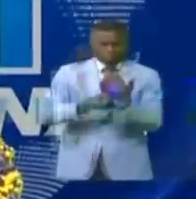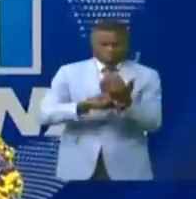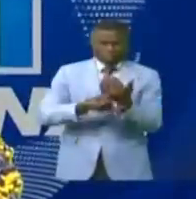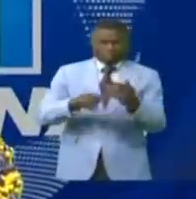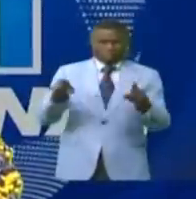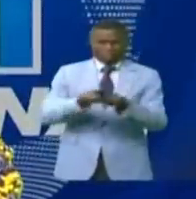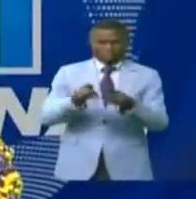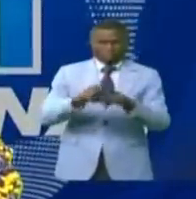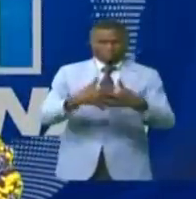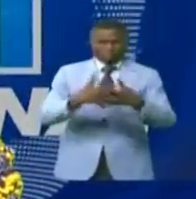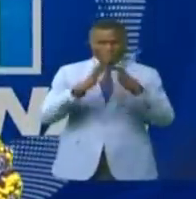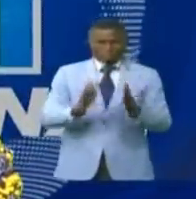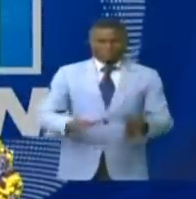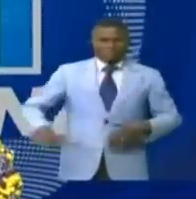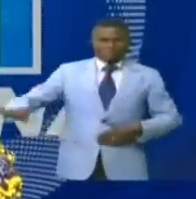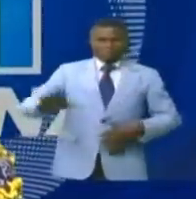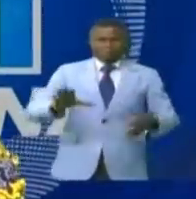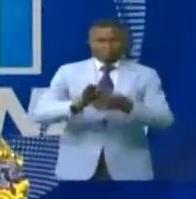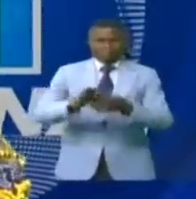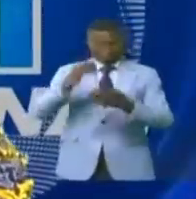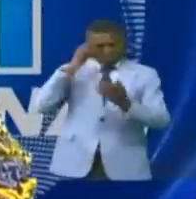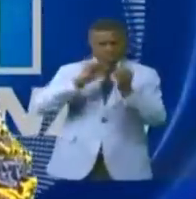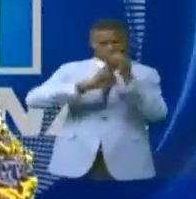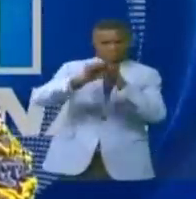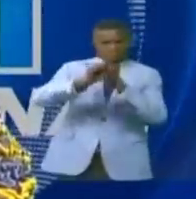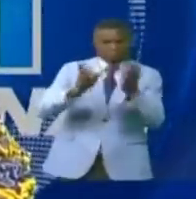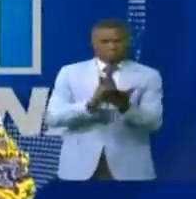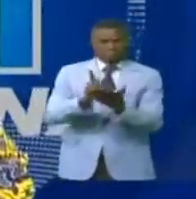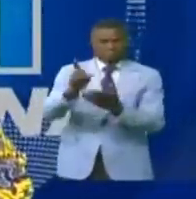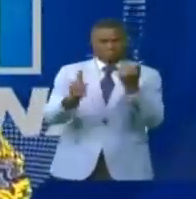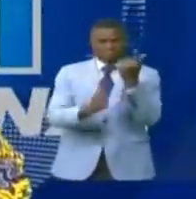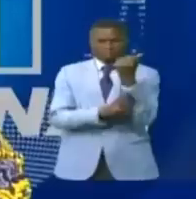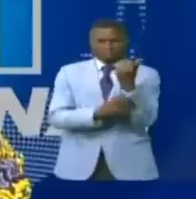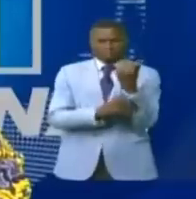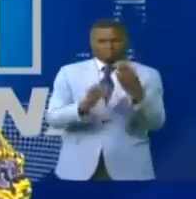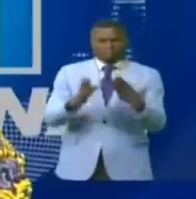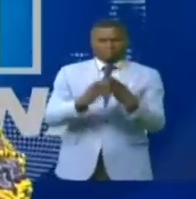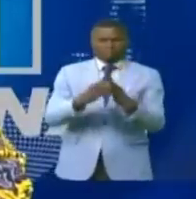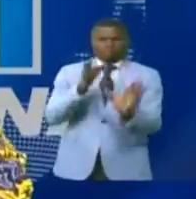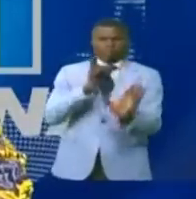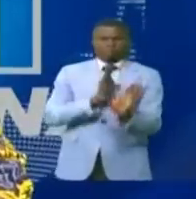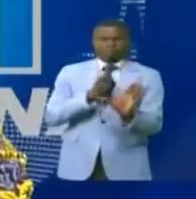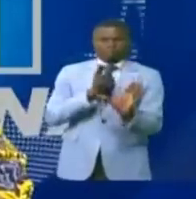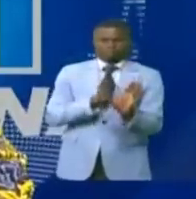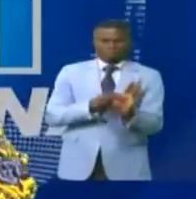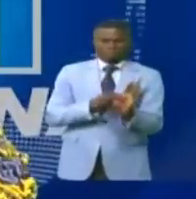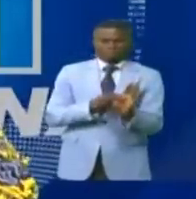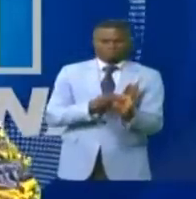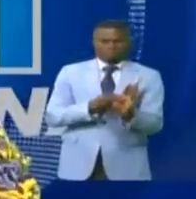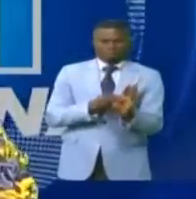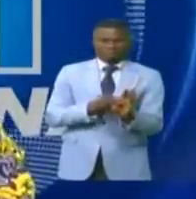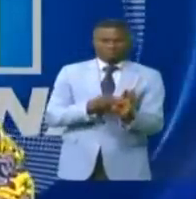conjoint du partenariat des Nations Unies pour la promotion des droits des personnes handicapées a été